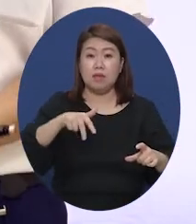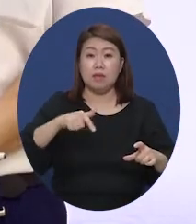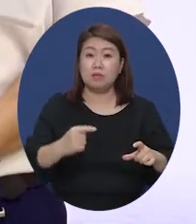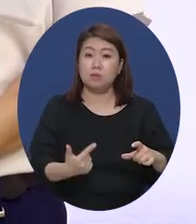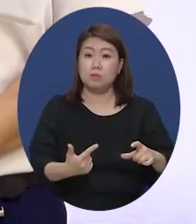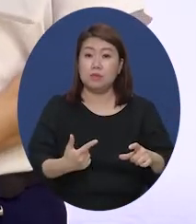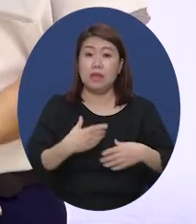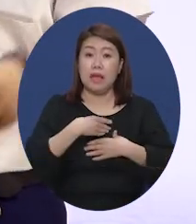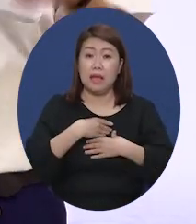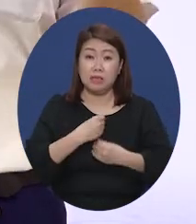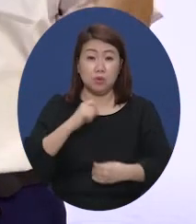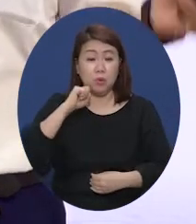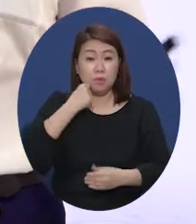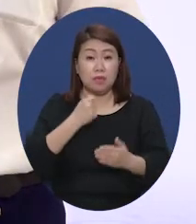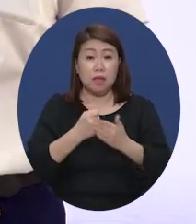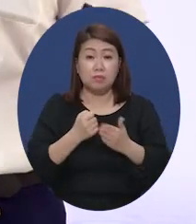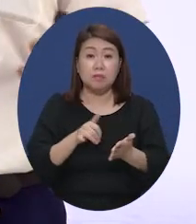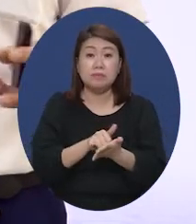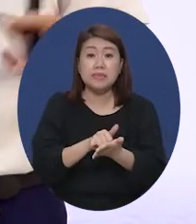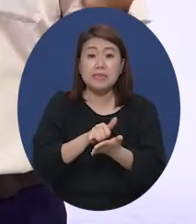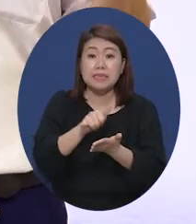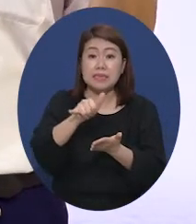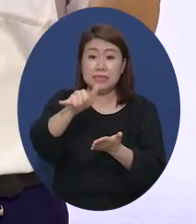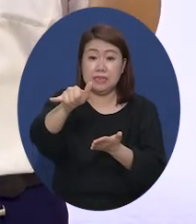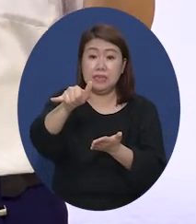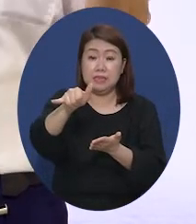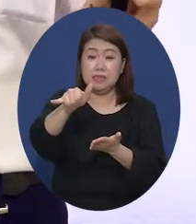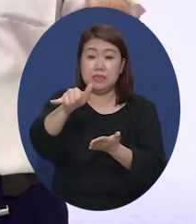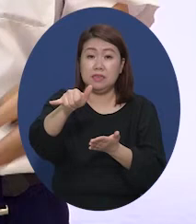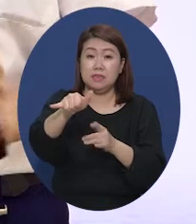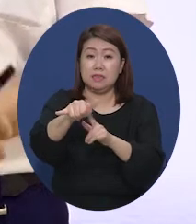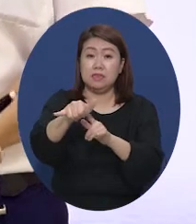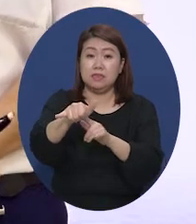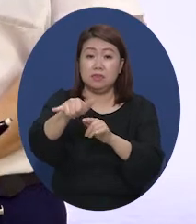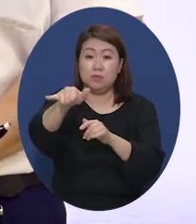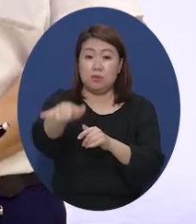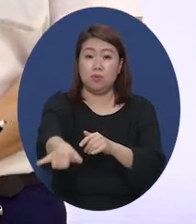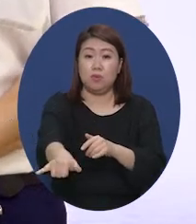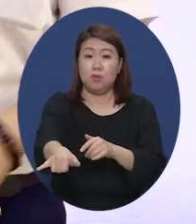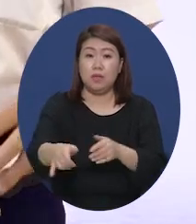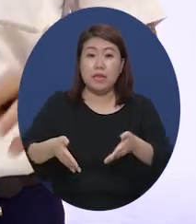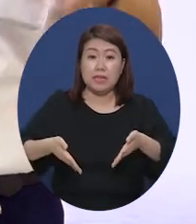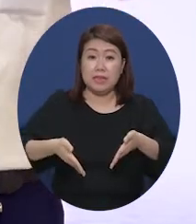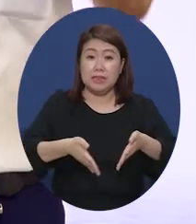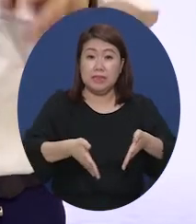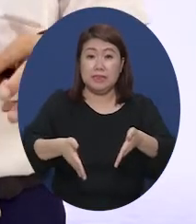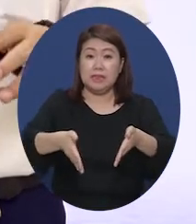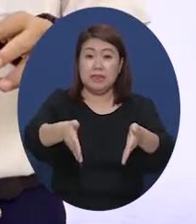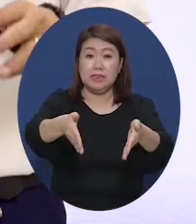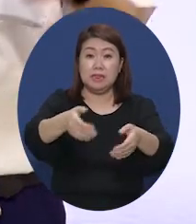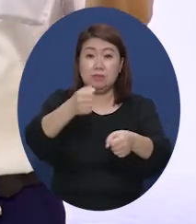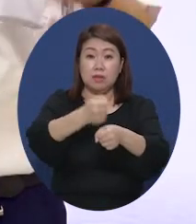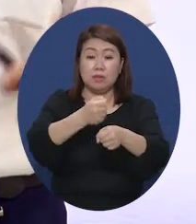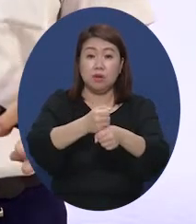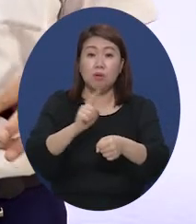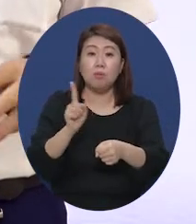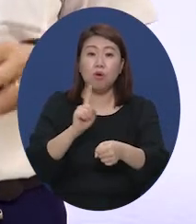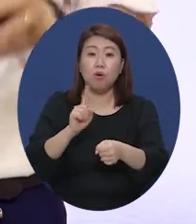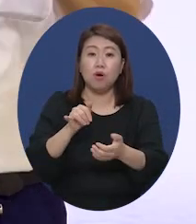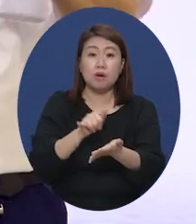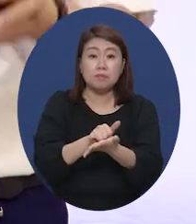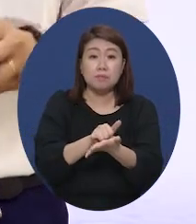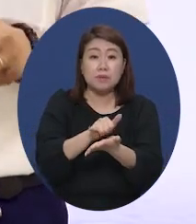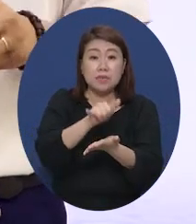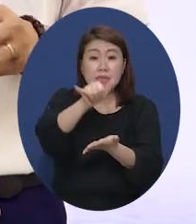잘 안 되니까 비행기로 그죠? 그쪽에 불도저를 아마존 지역에 내려놓고 벌목을 합니다. 벌목을 한